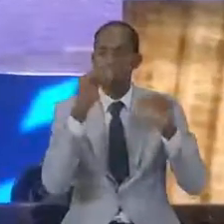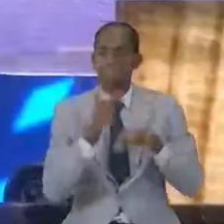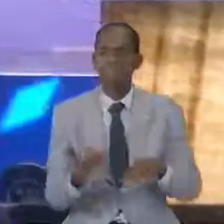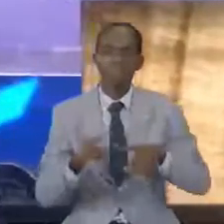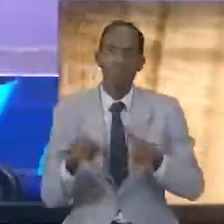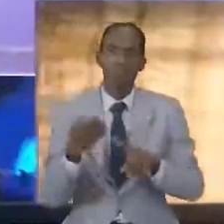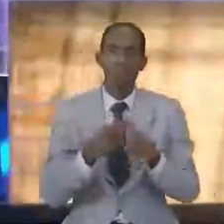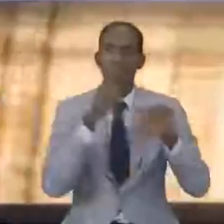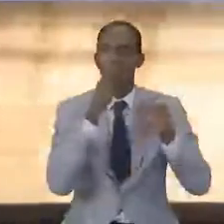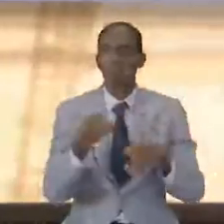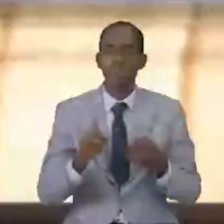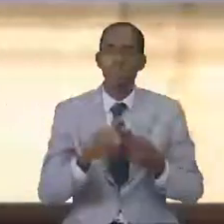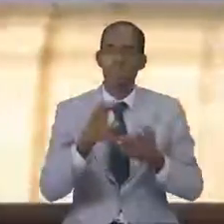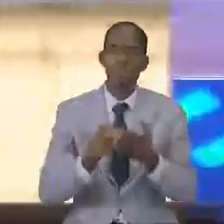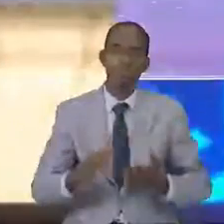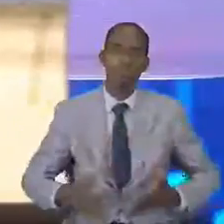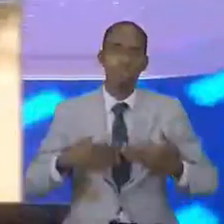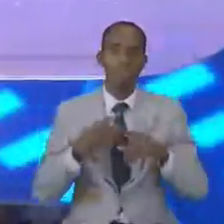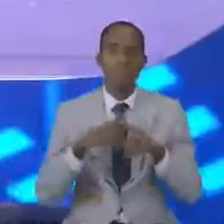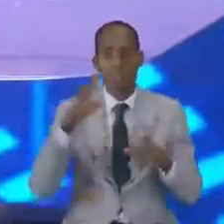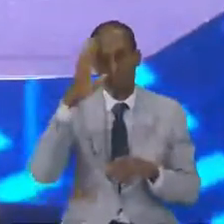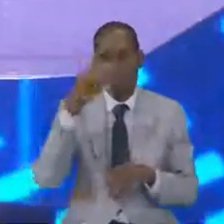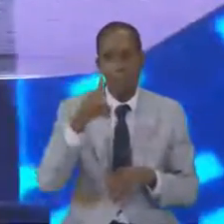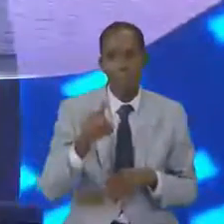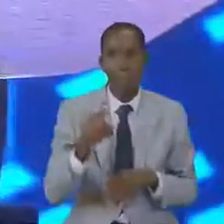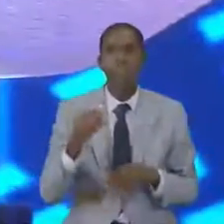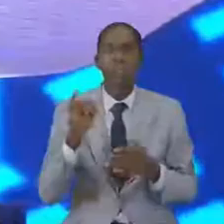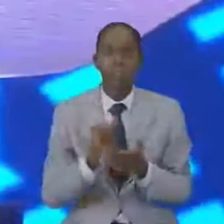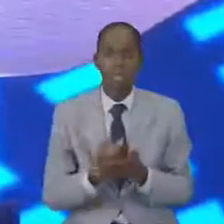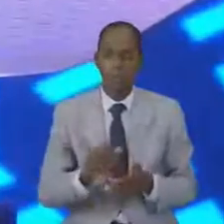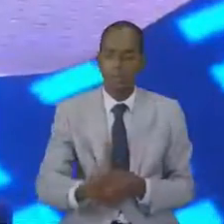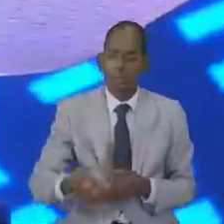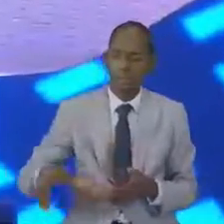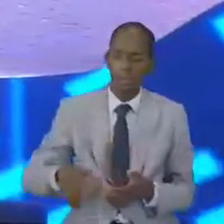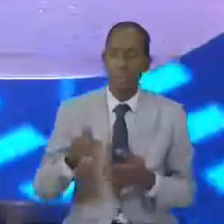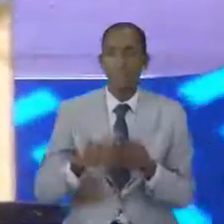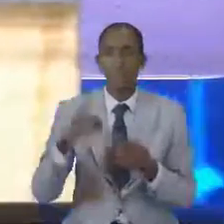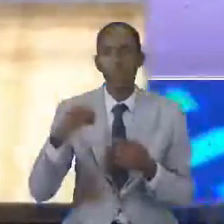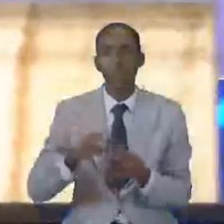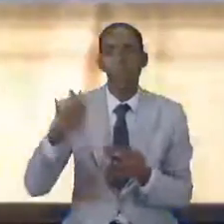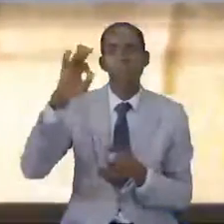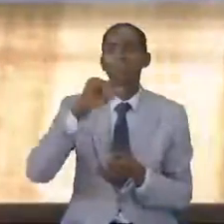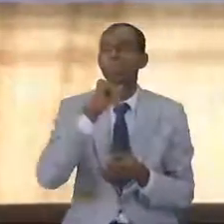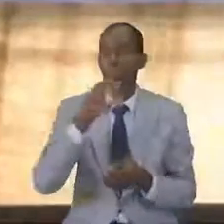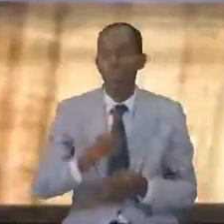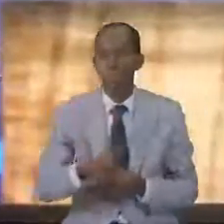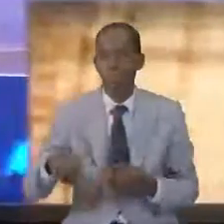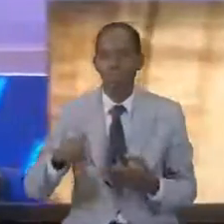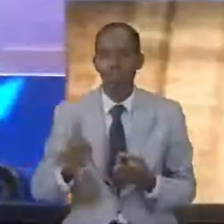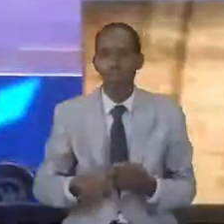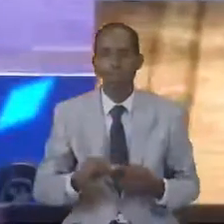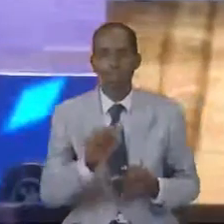dans sa vie mais celui qui sème pour l'esprit ils ne s'aiment pas pour son esprit